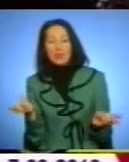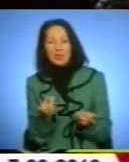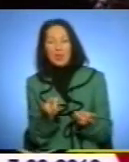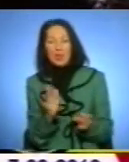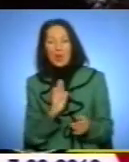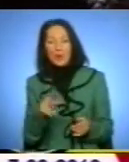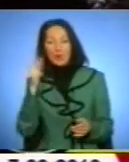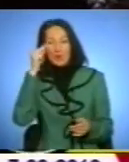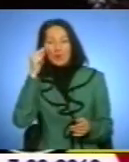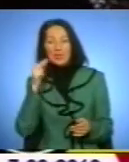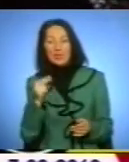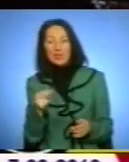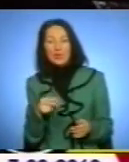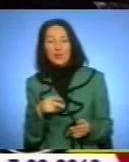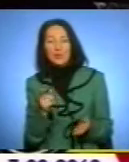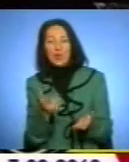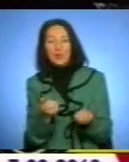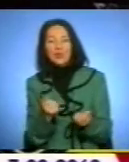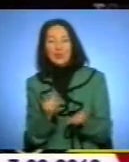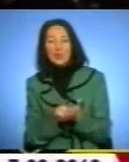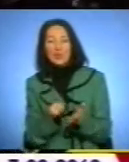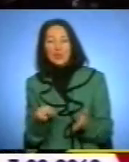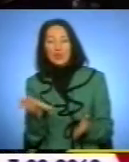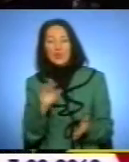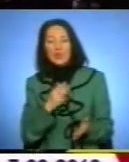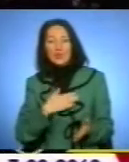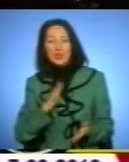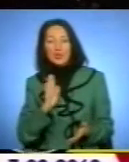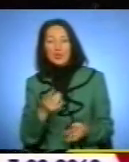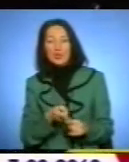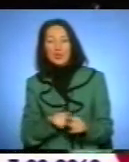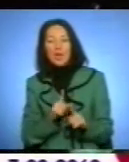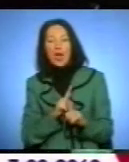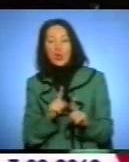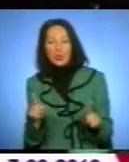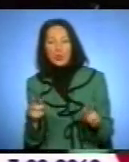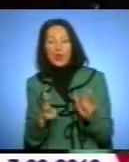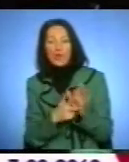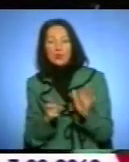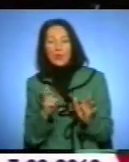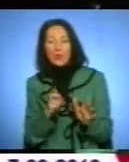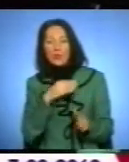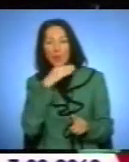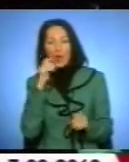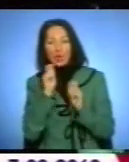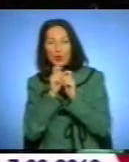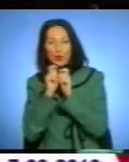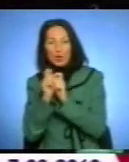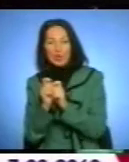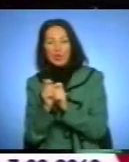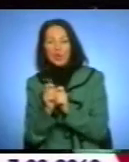і заробляти стипендію, і щоб все в нас було добре. Це особливо 8 березня, перш багато подарунків, ти вже